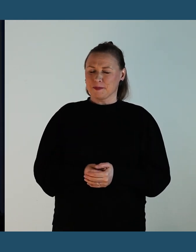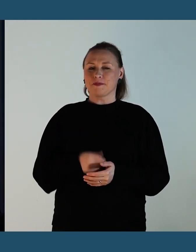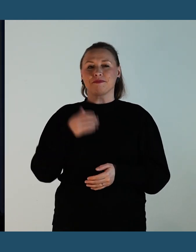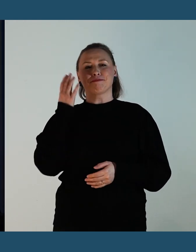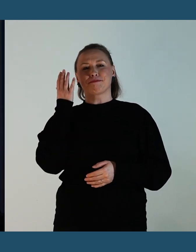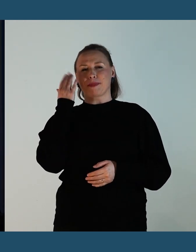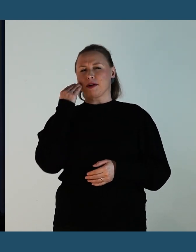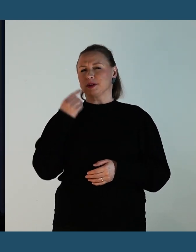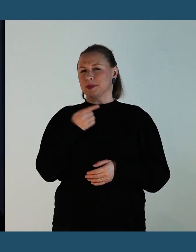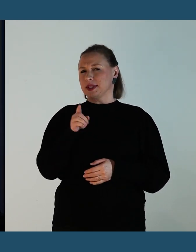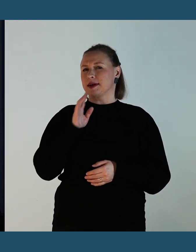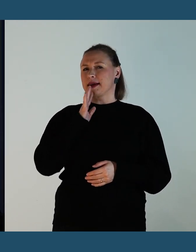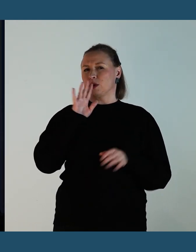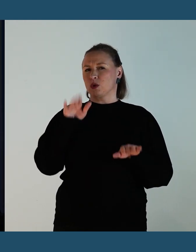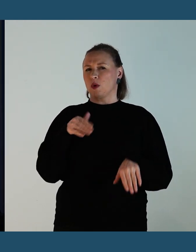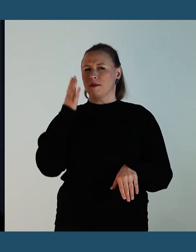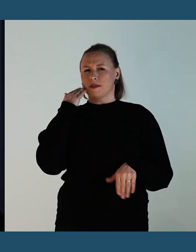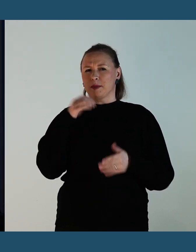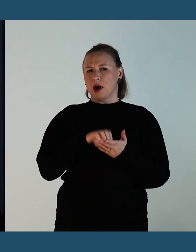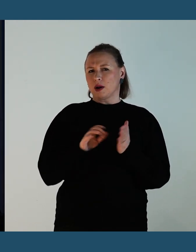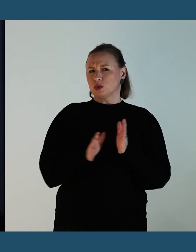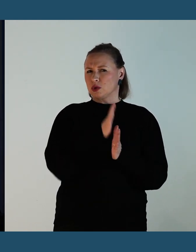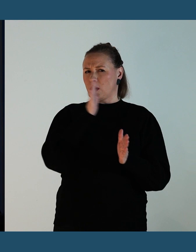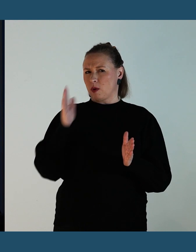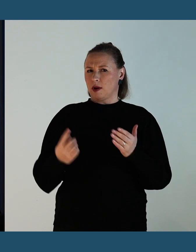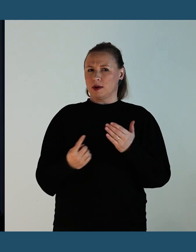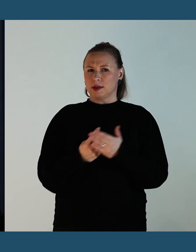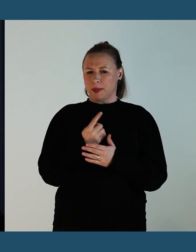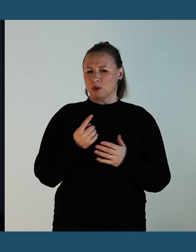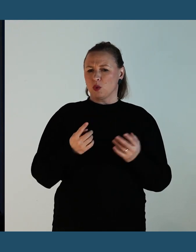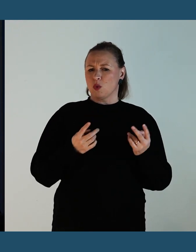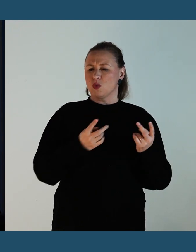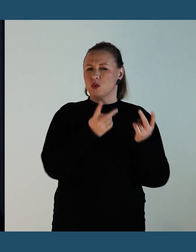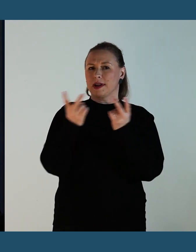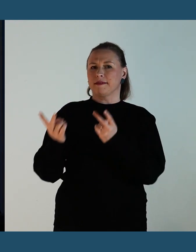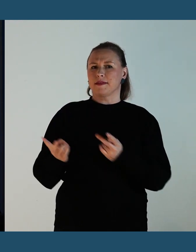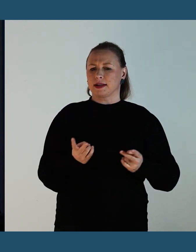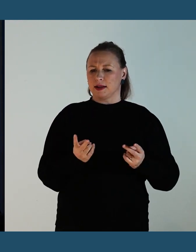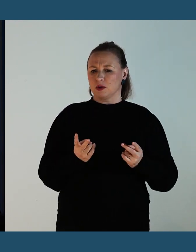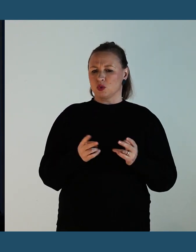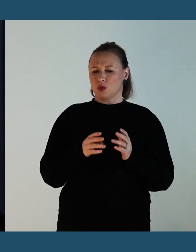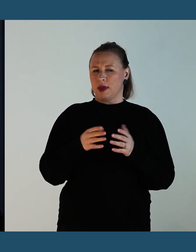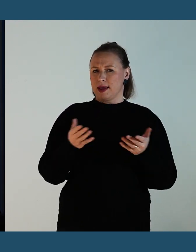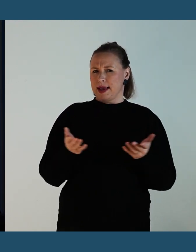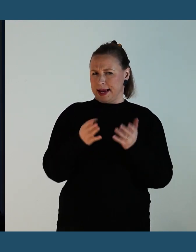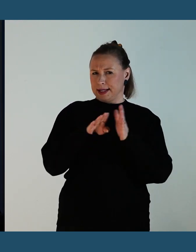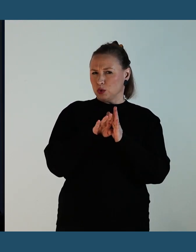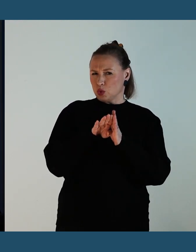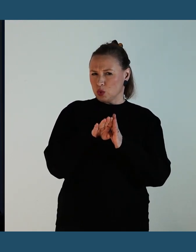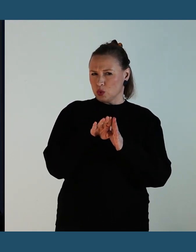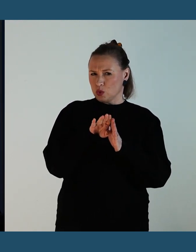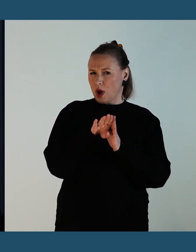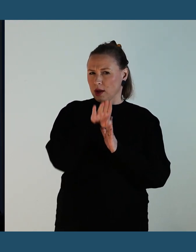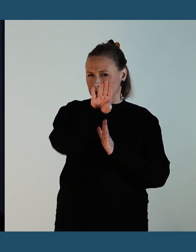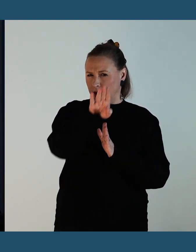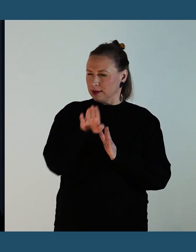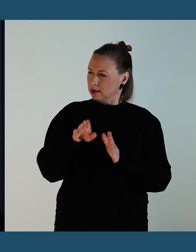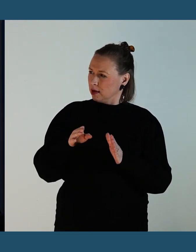Aikaisemmin kerroitte viime hallituskaudella tapahtuneesta yhdenvertaisuuteen liittyvästä edistysaskeleesta, josta te